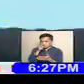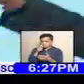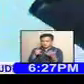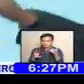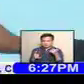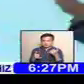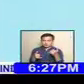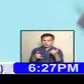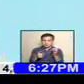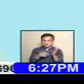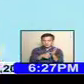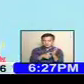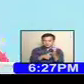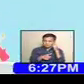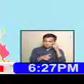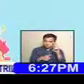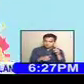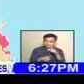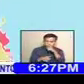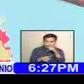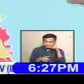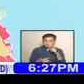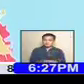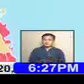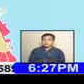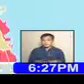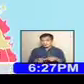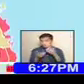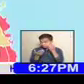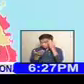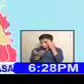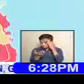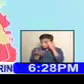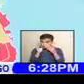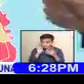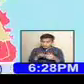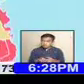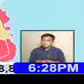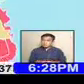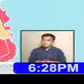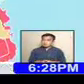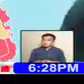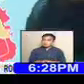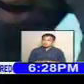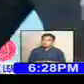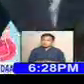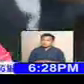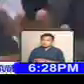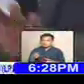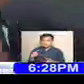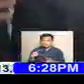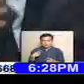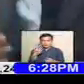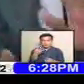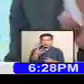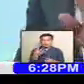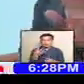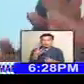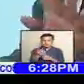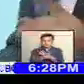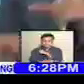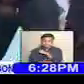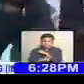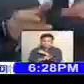naman po ay bumoto para kay Lenny Robredo. Pero alam nyo ba, mga kapatid, na meron at least apat na